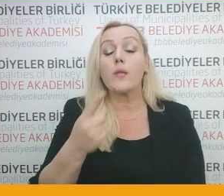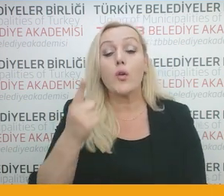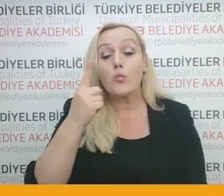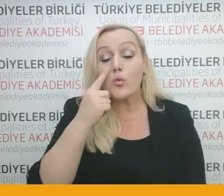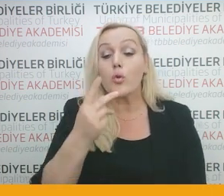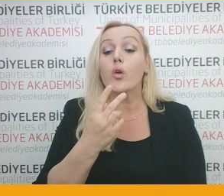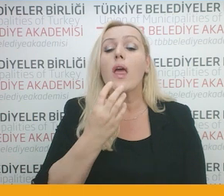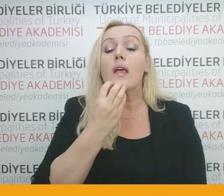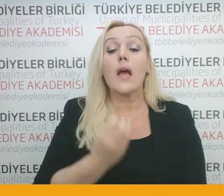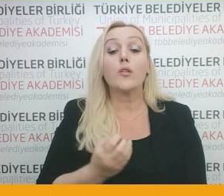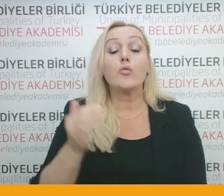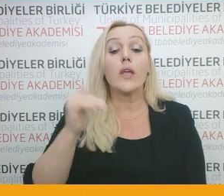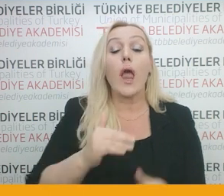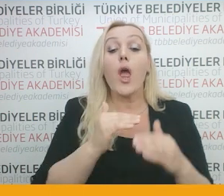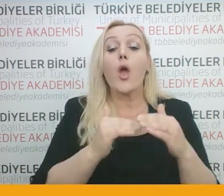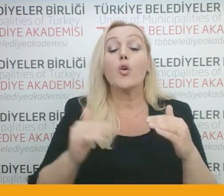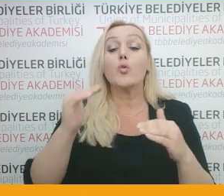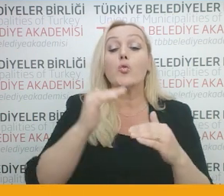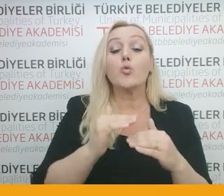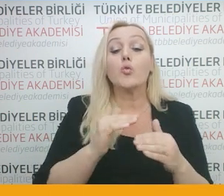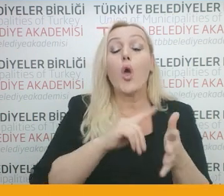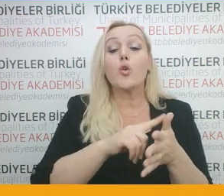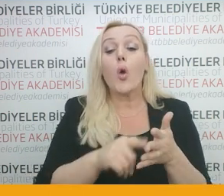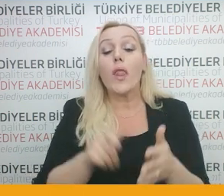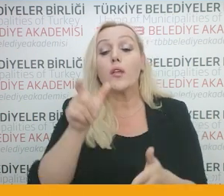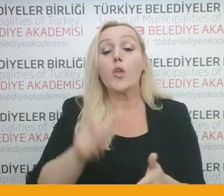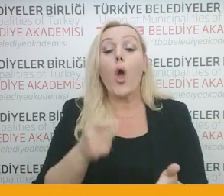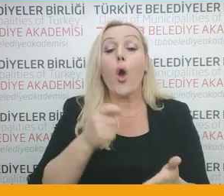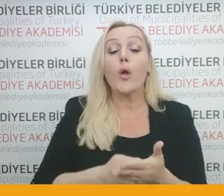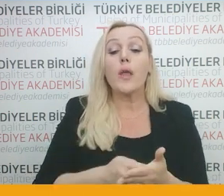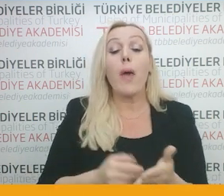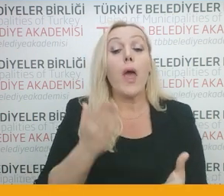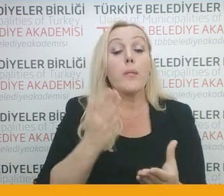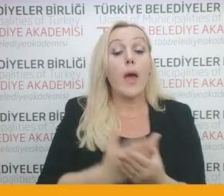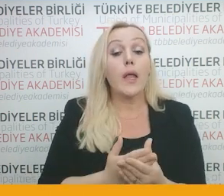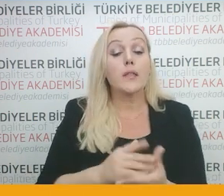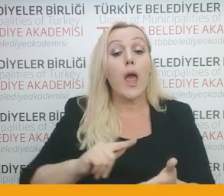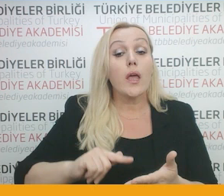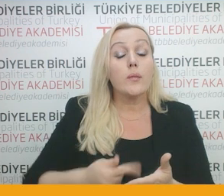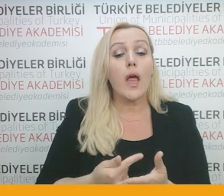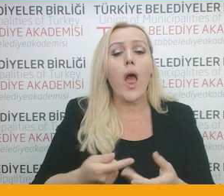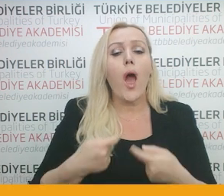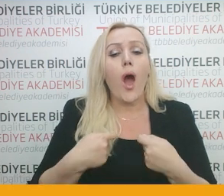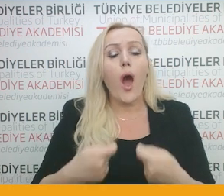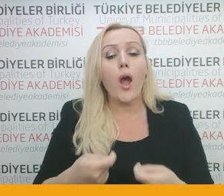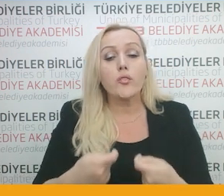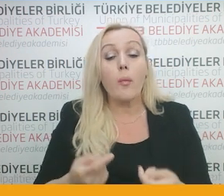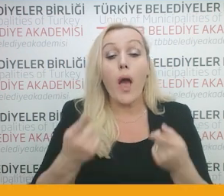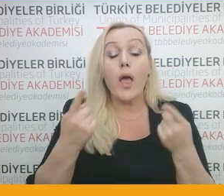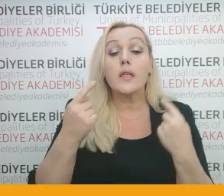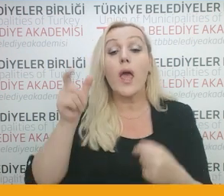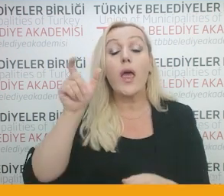işlemini gerçekleştiren üst yöneticiyle ödeme emri belgelerini imzalamak suretiyle ödemeyi gerçekleştiren harcama yetkilileri ve gerçekleştirme görevlerine